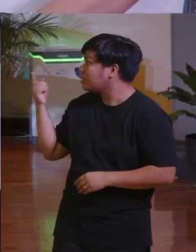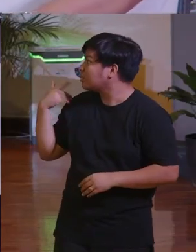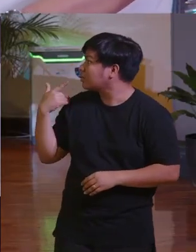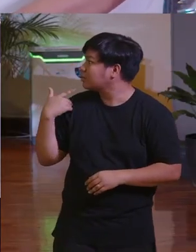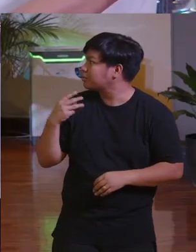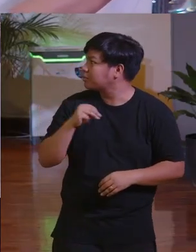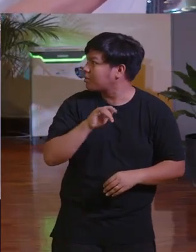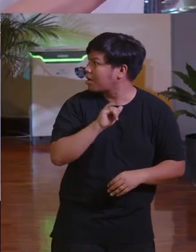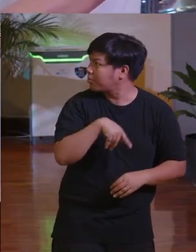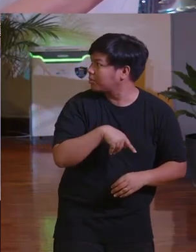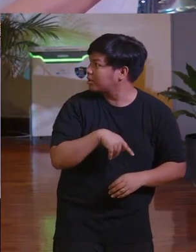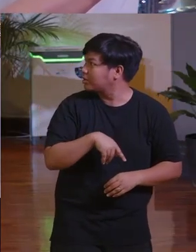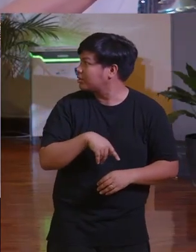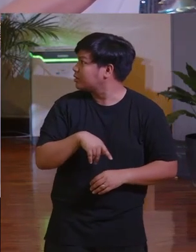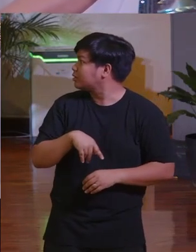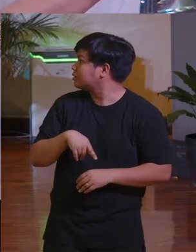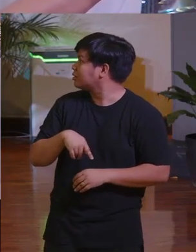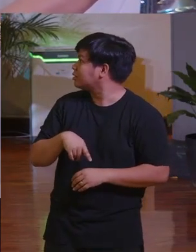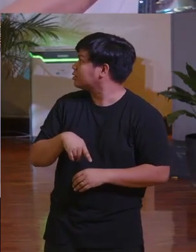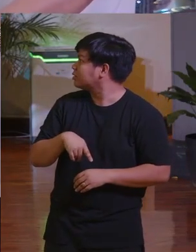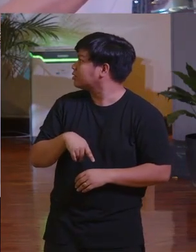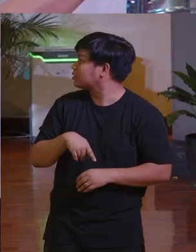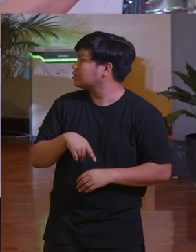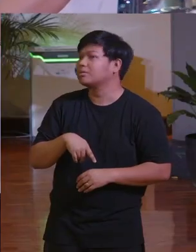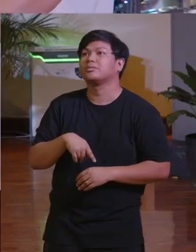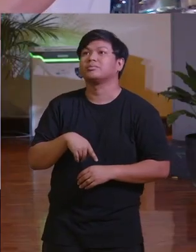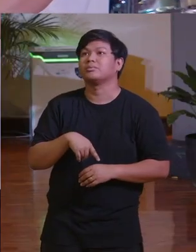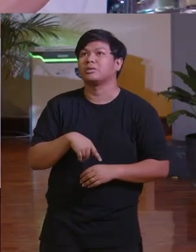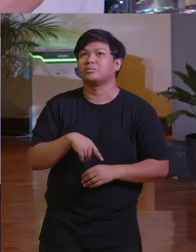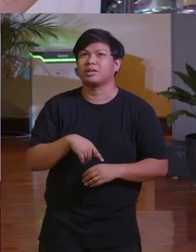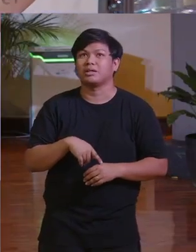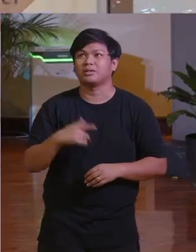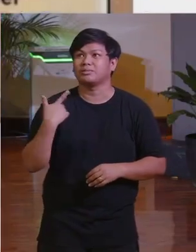Ng Tarshish. Pwede ba natin ipakita?